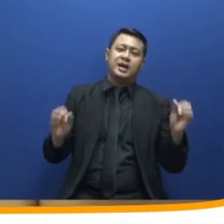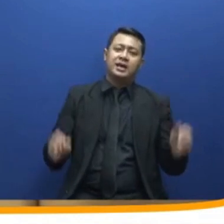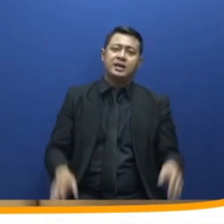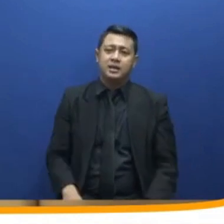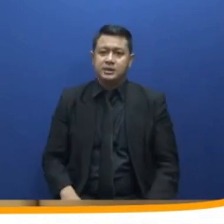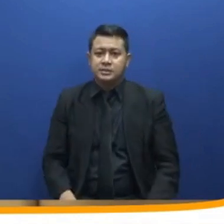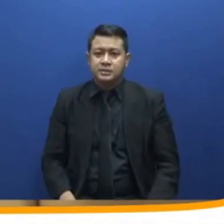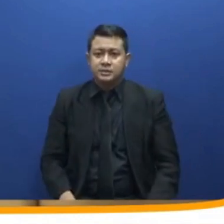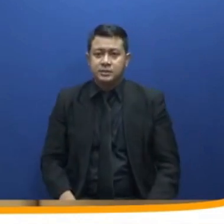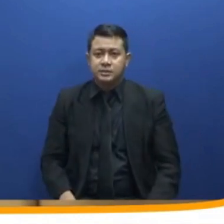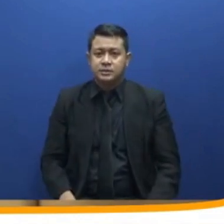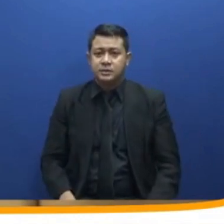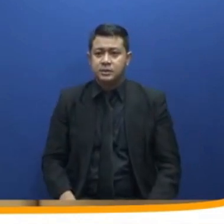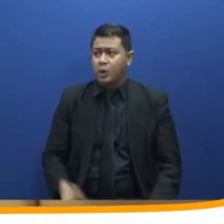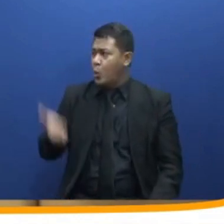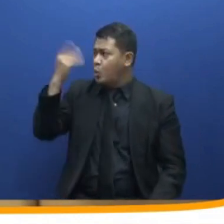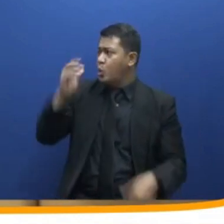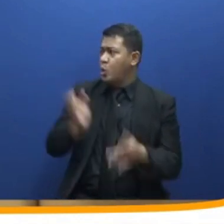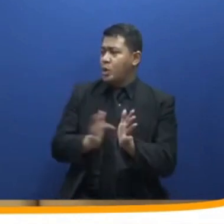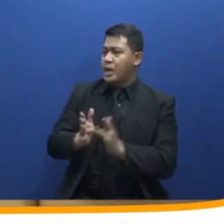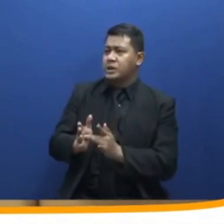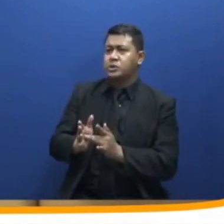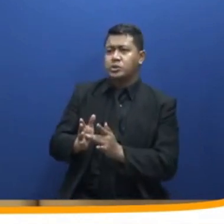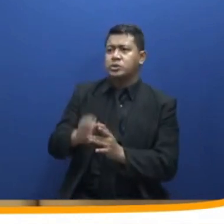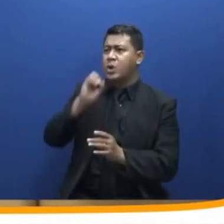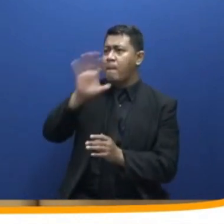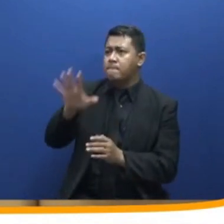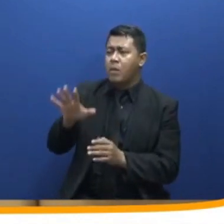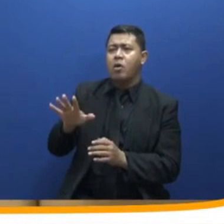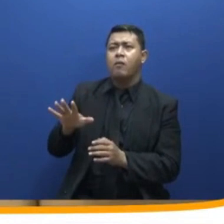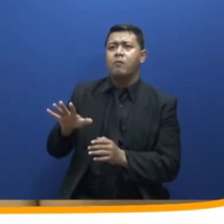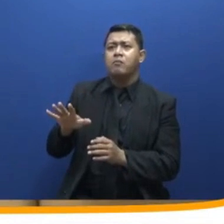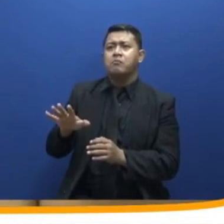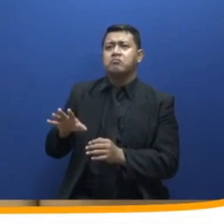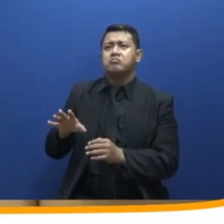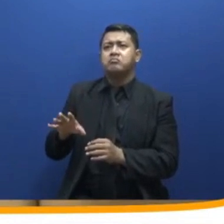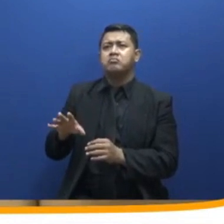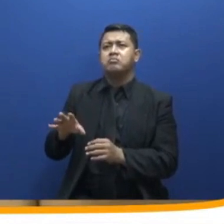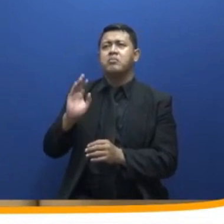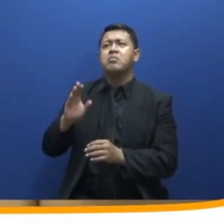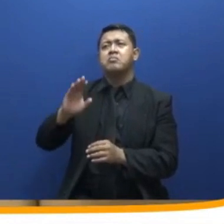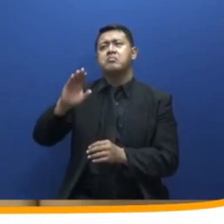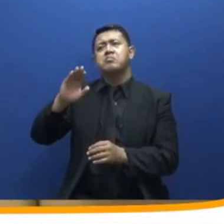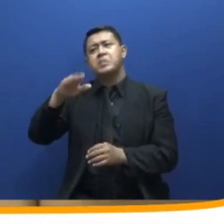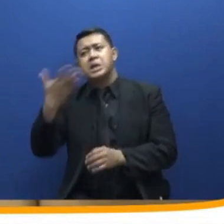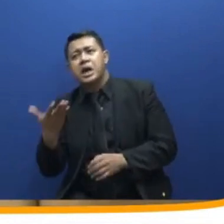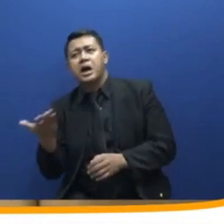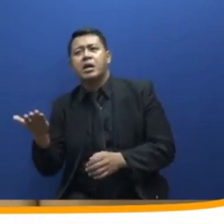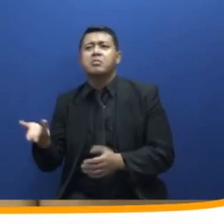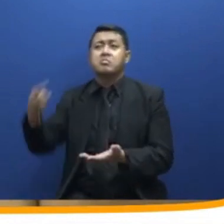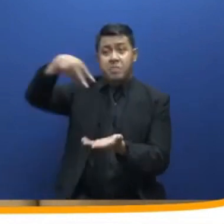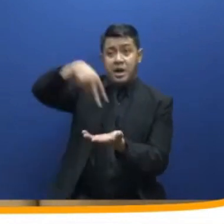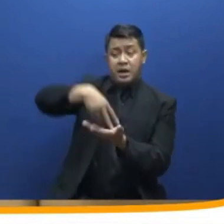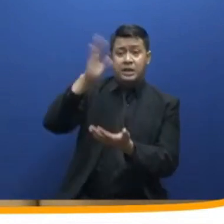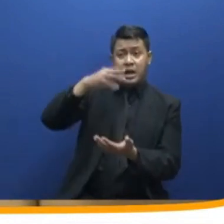apa yang diakatakan bahwa nanti akan menjumpaimu di Yerusalem Hai saudara-saudaraku yang terkasih tafsiran